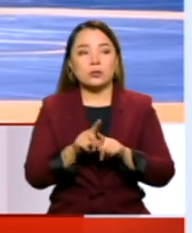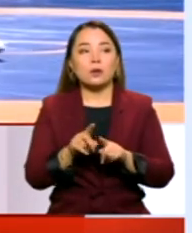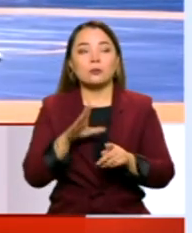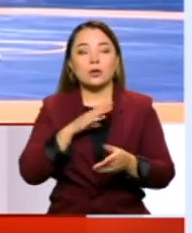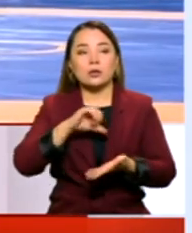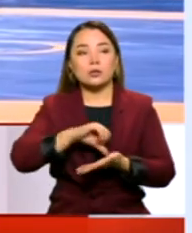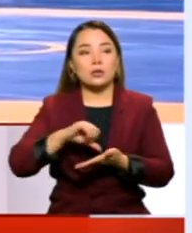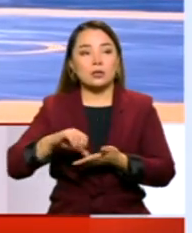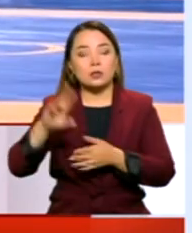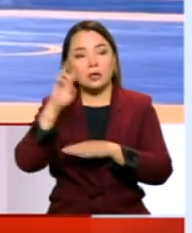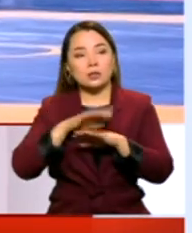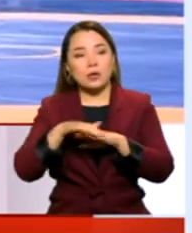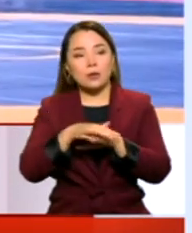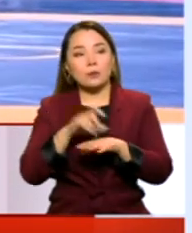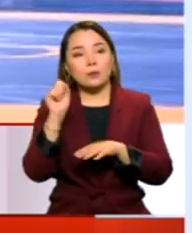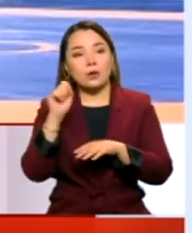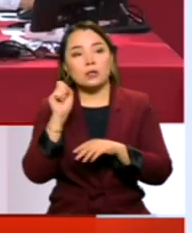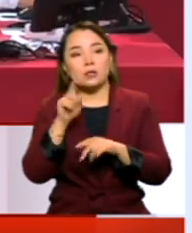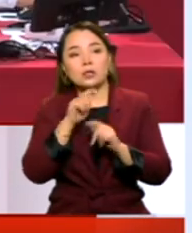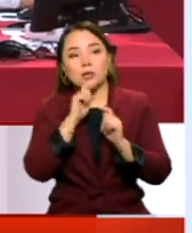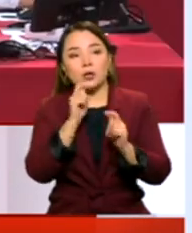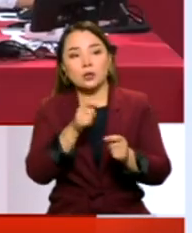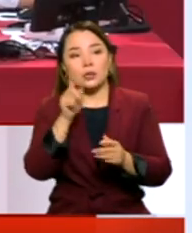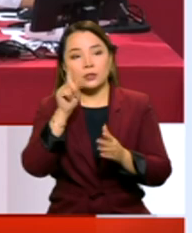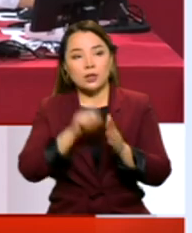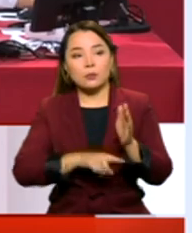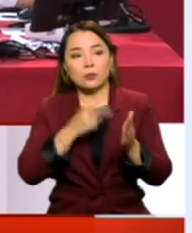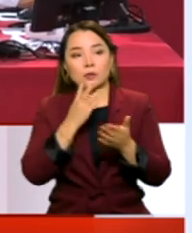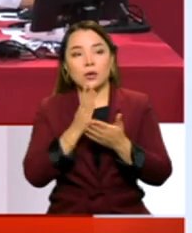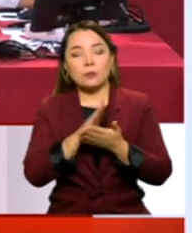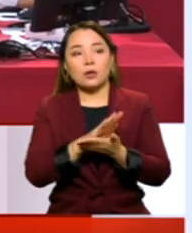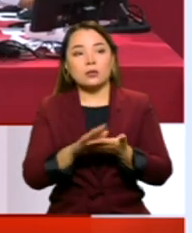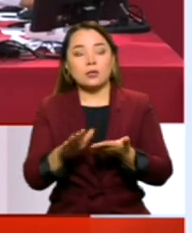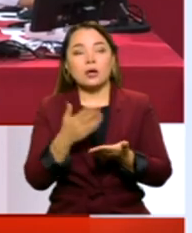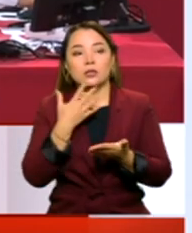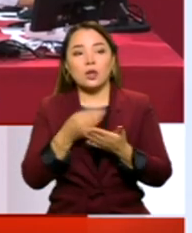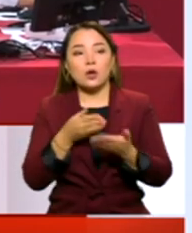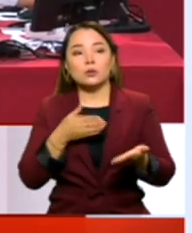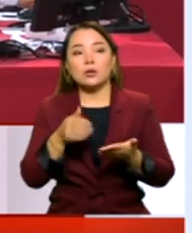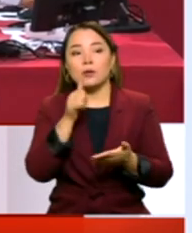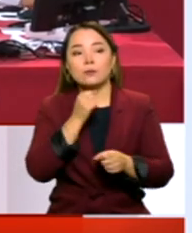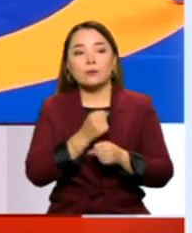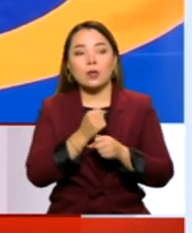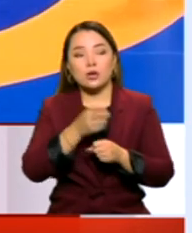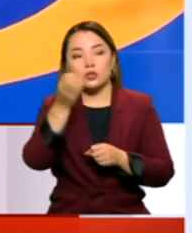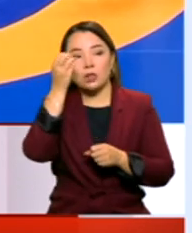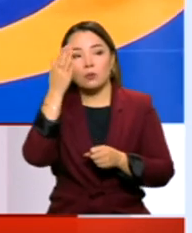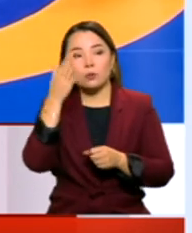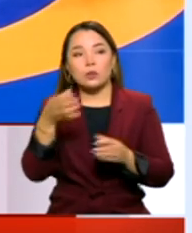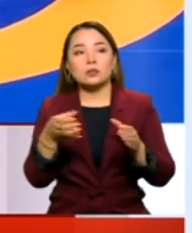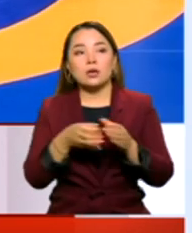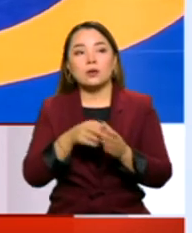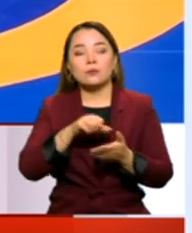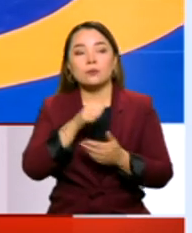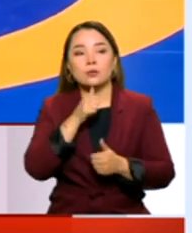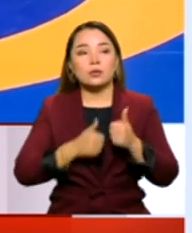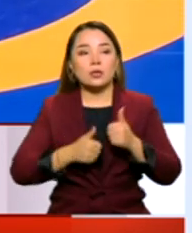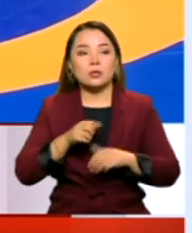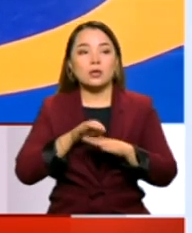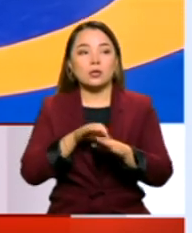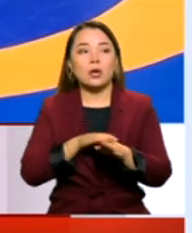танытып, ел қоржына алтын сыйлайды деген сенімдеміз. Ал ақтық сында ол жапон балуанмен күш